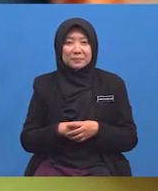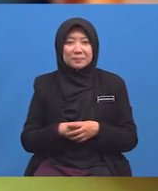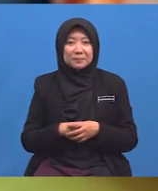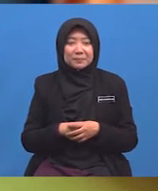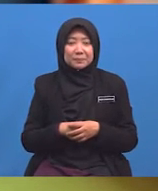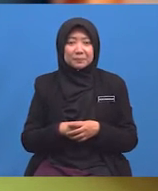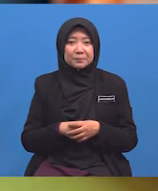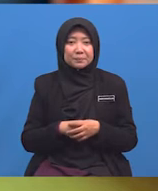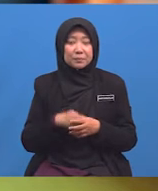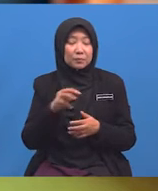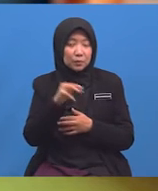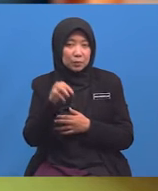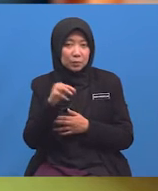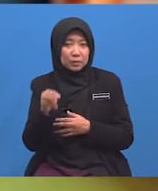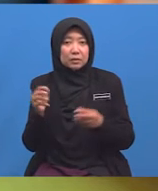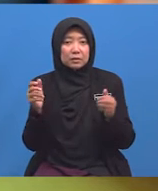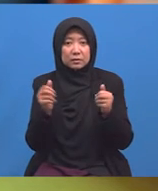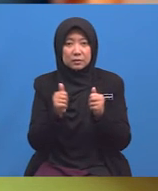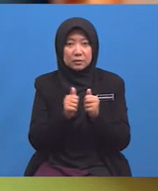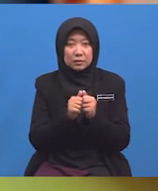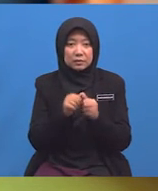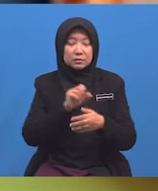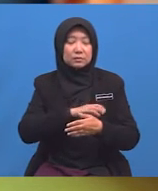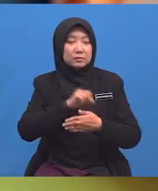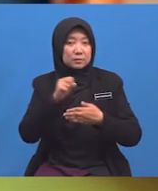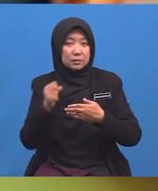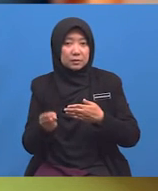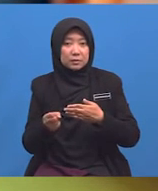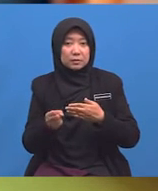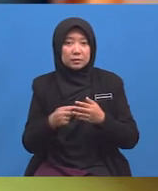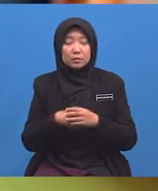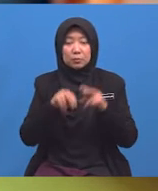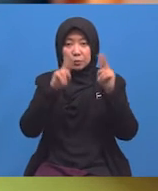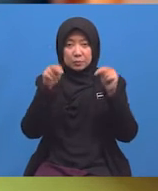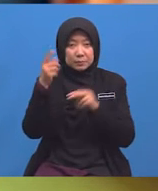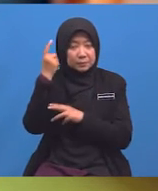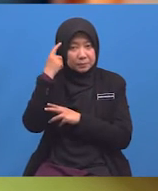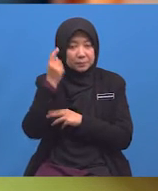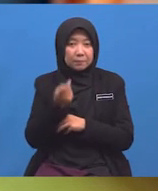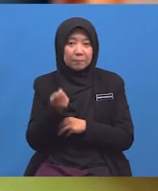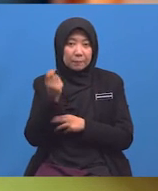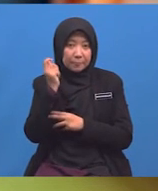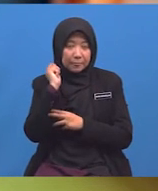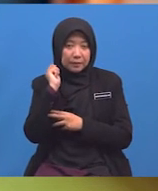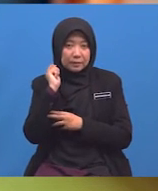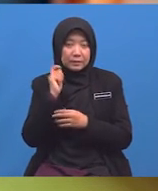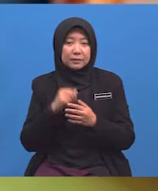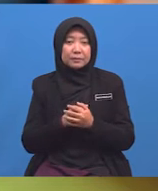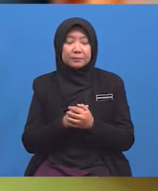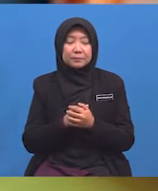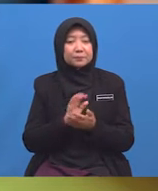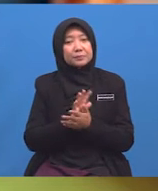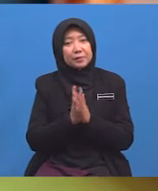Baiklah murid-murid, dengan selesainya sesi uji minda sebentar tadi,